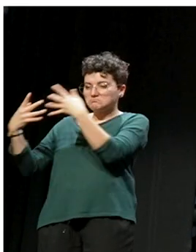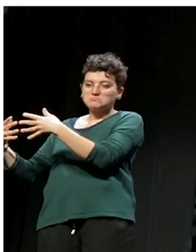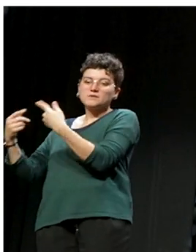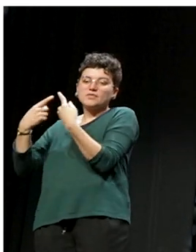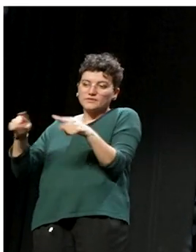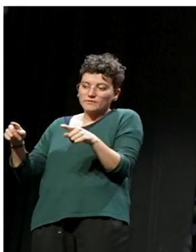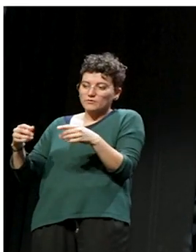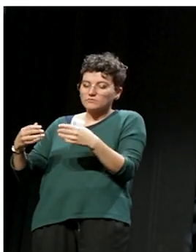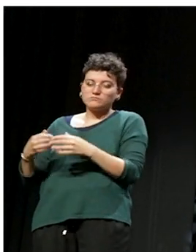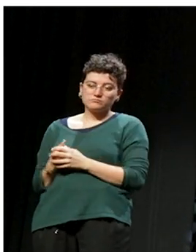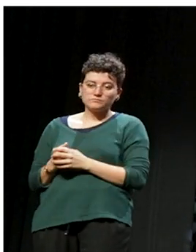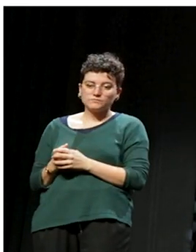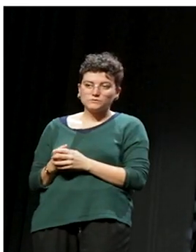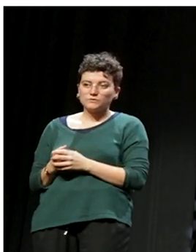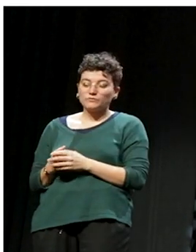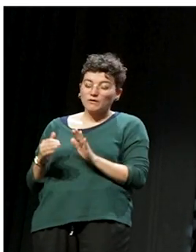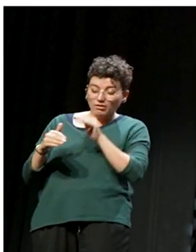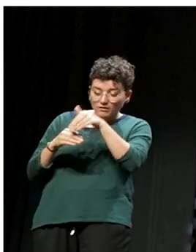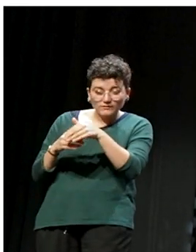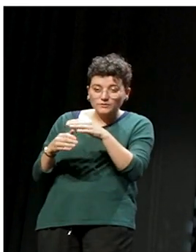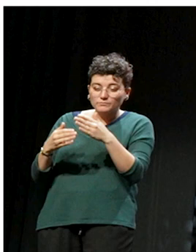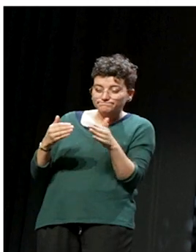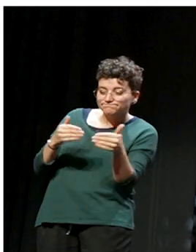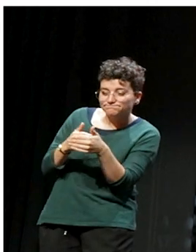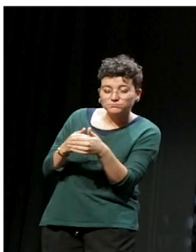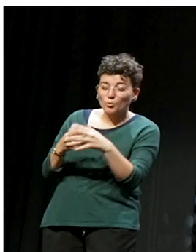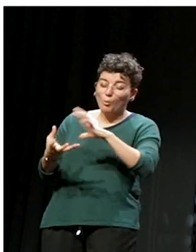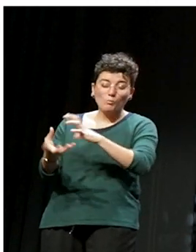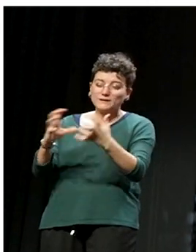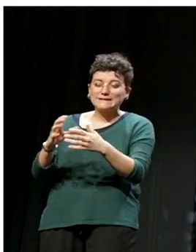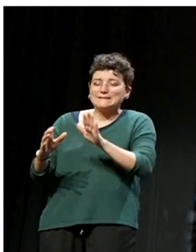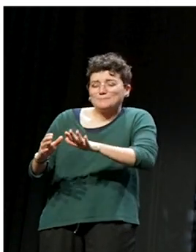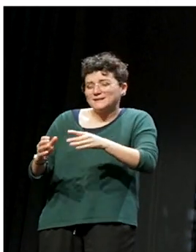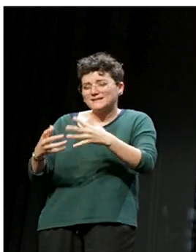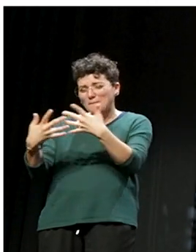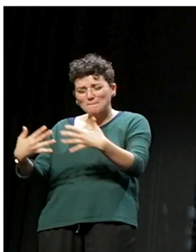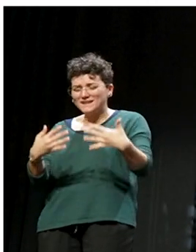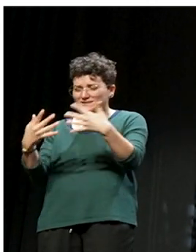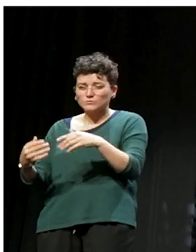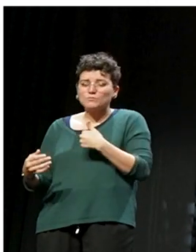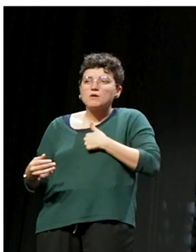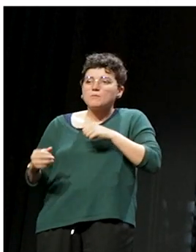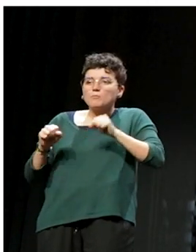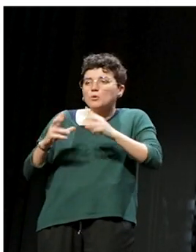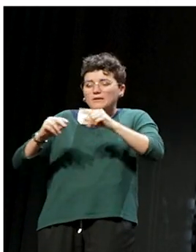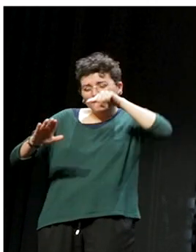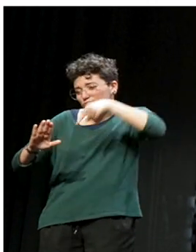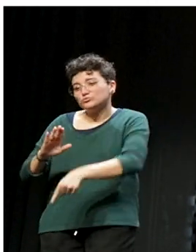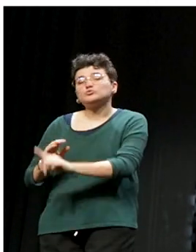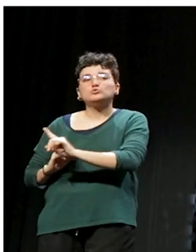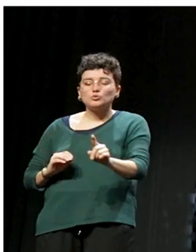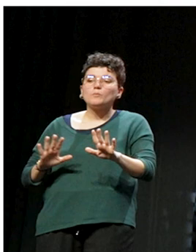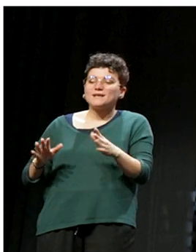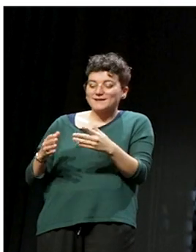Donc, c'est tout un espace sémantique extrêmement complexe à N dimensions. Ça, c'est des maths. Moi, je pourrais pas aller là-dedans. Mais en tout cas, on est arrivé à faire une